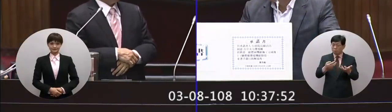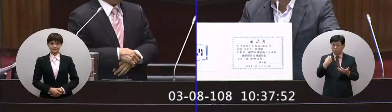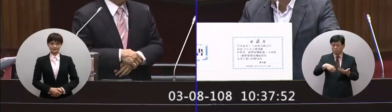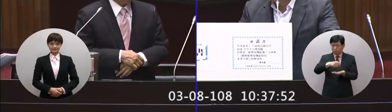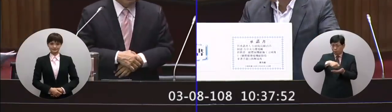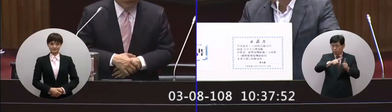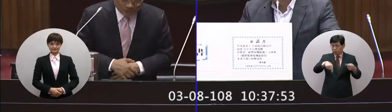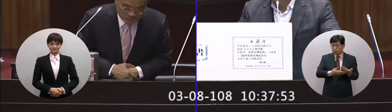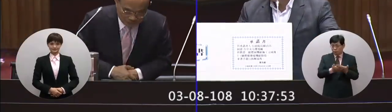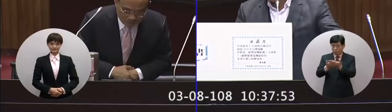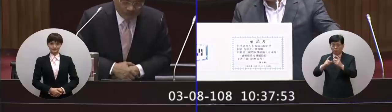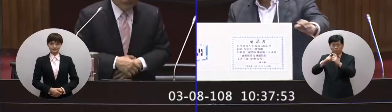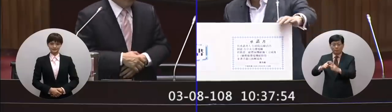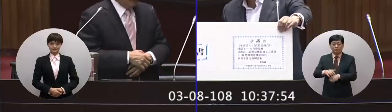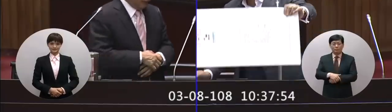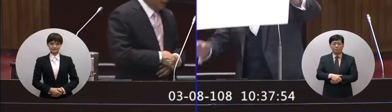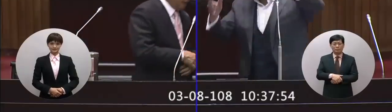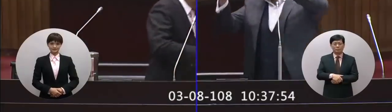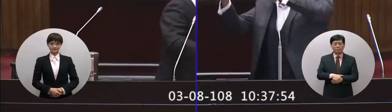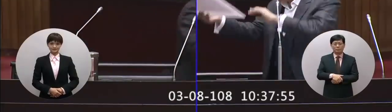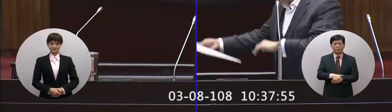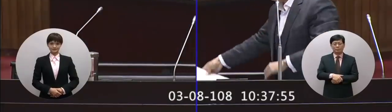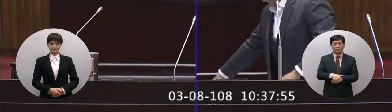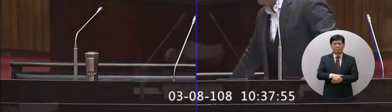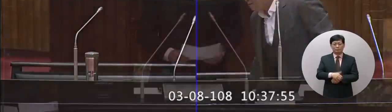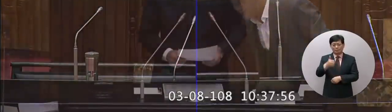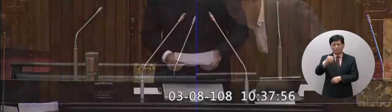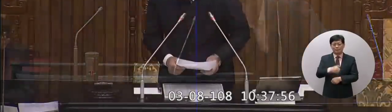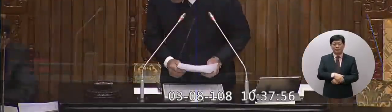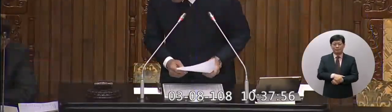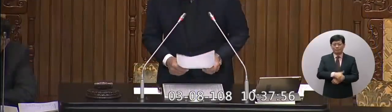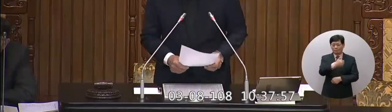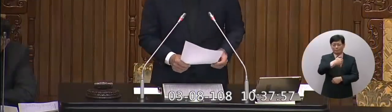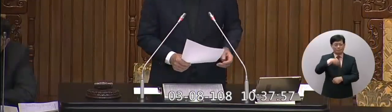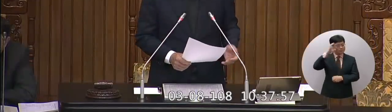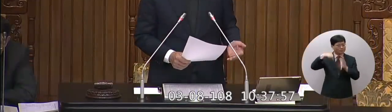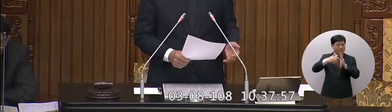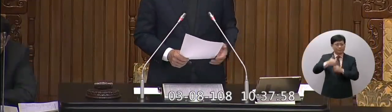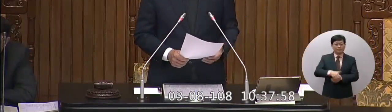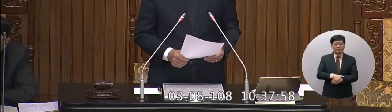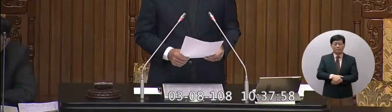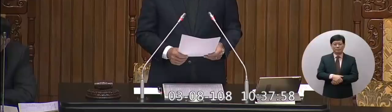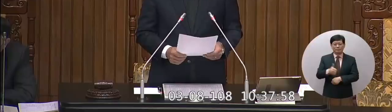书面给予答复啊？严委员，谢谢苏院长啊，好，谢谢。